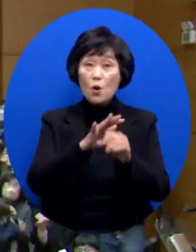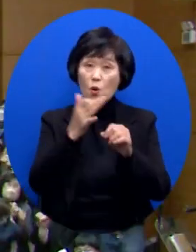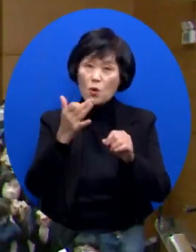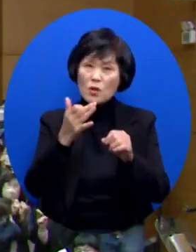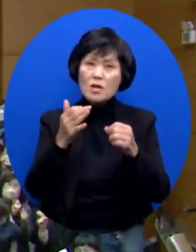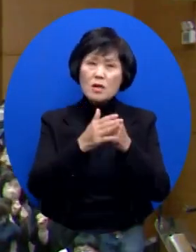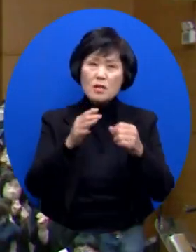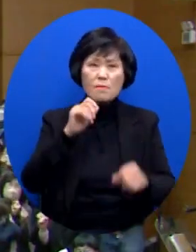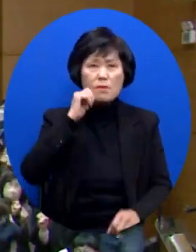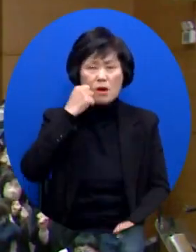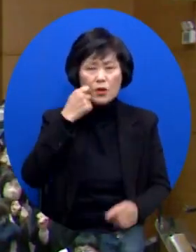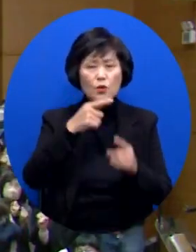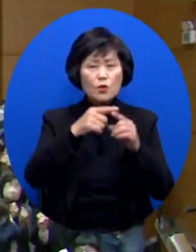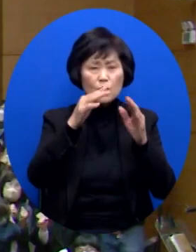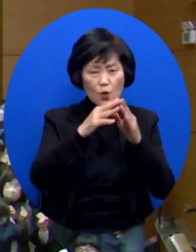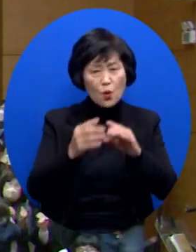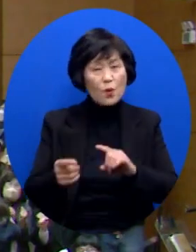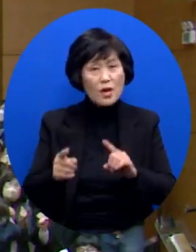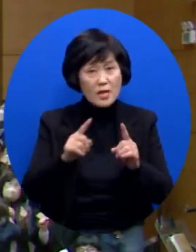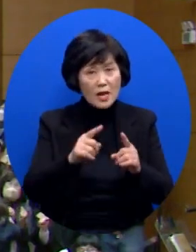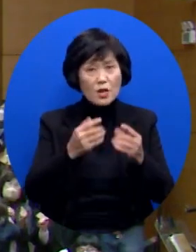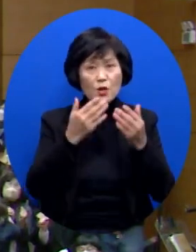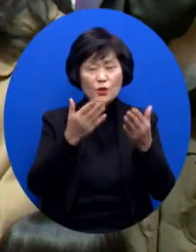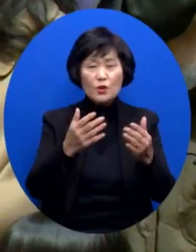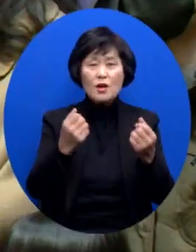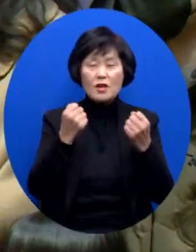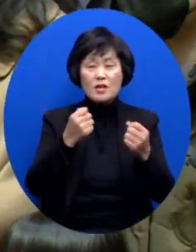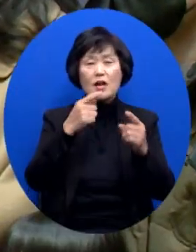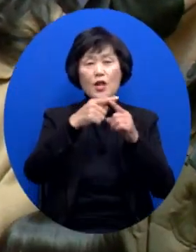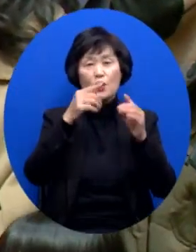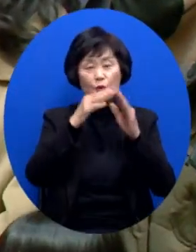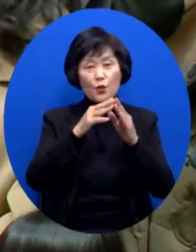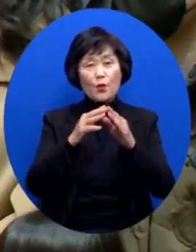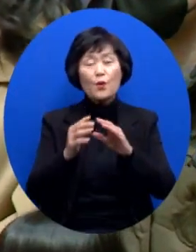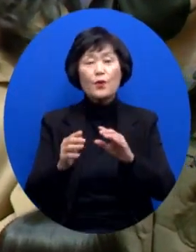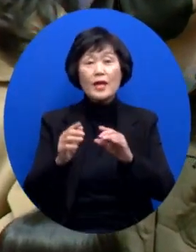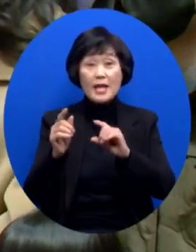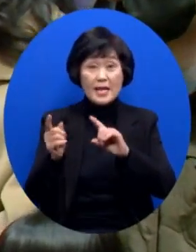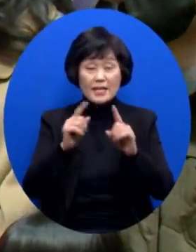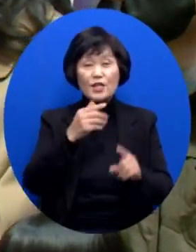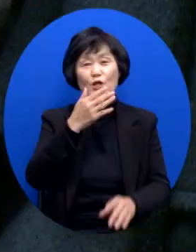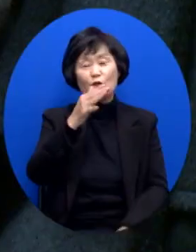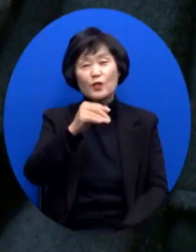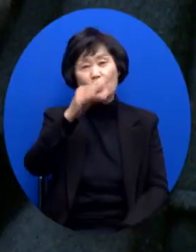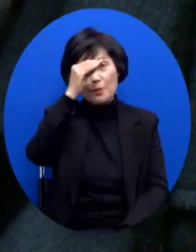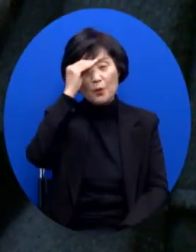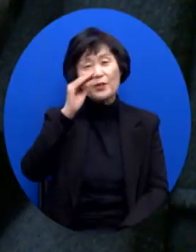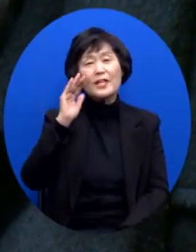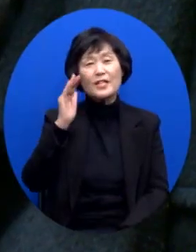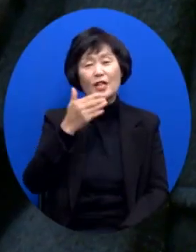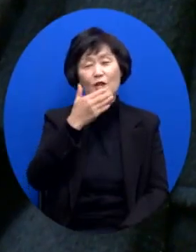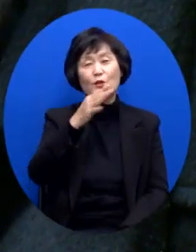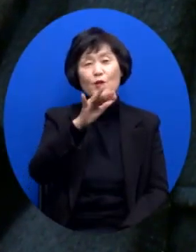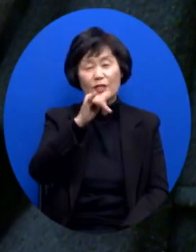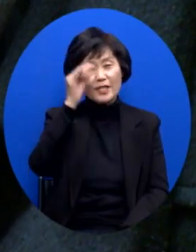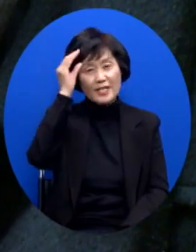교회를 살리고 건강한 교회를 만드는 하나의 모델이 될 수 있기를 기대합니다. CTS 뉴스 홍정입니다.